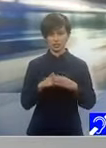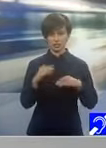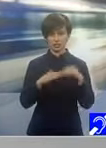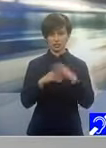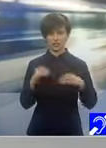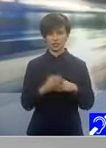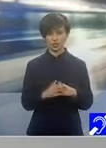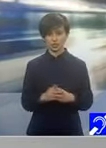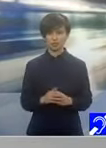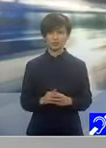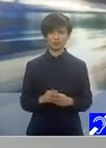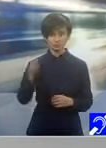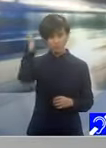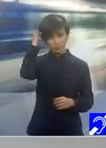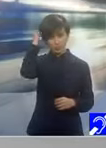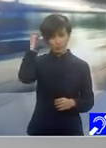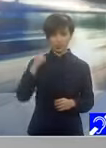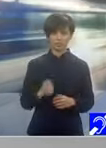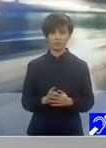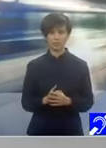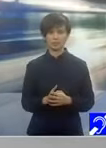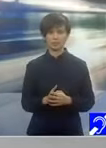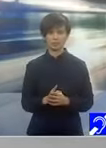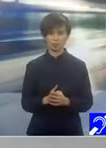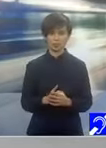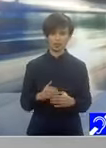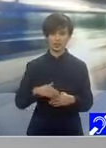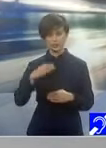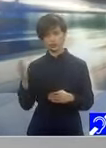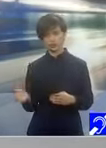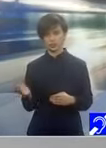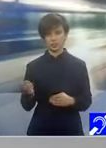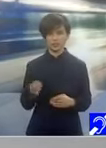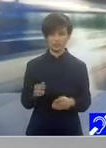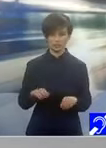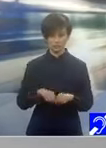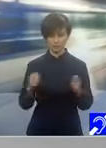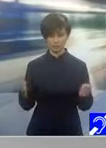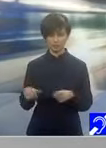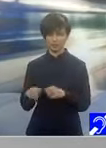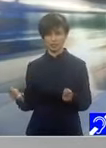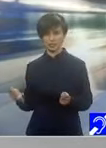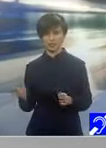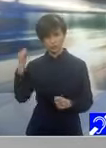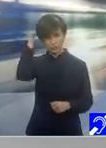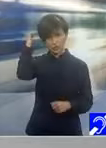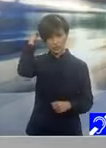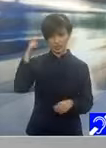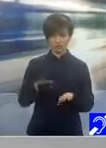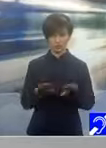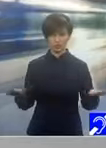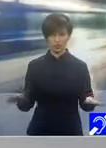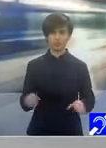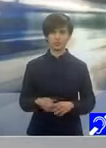fost rezidită la loc, după ce au desfăcut toată piatra din